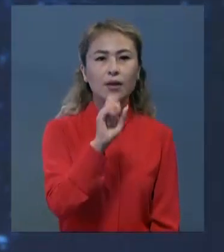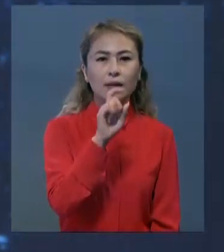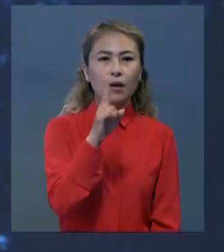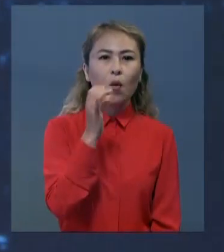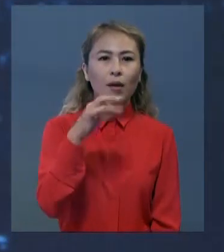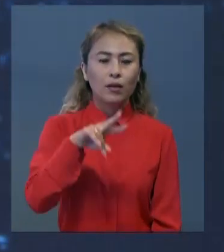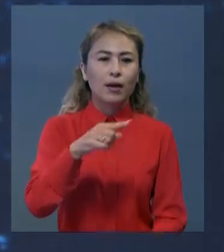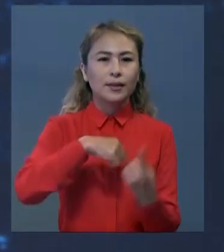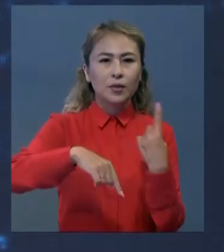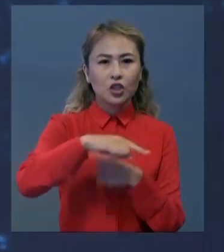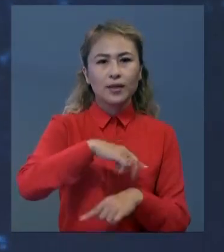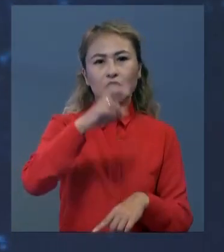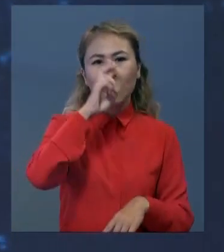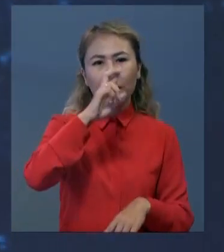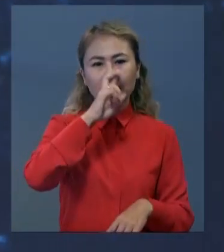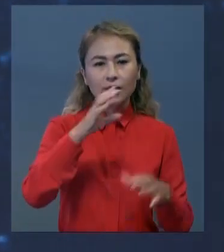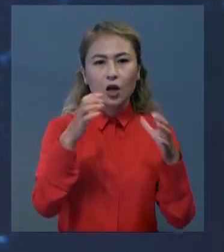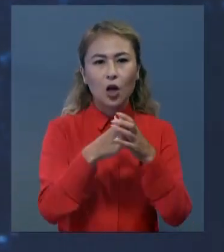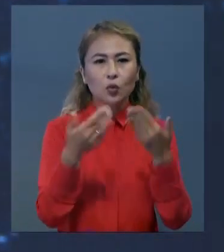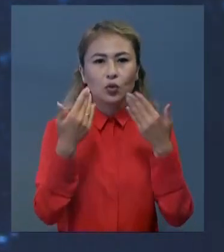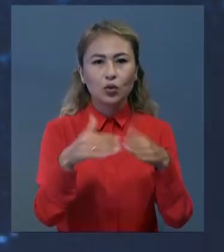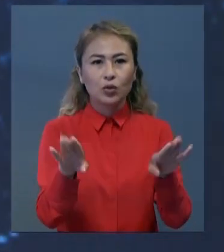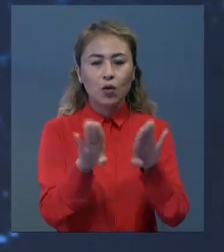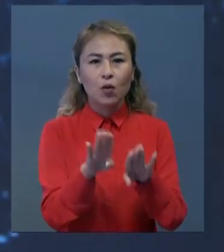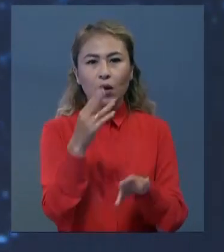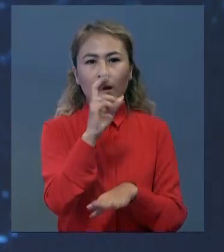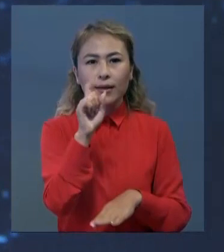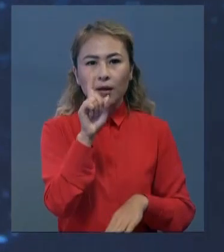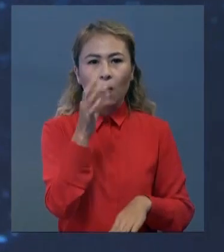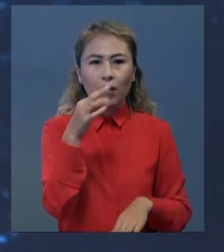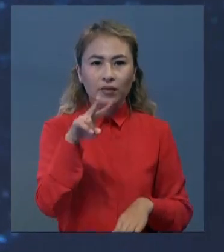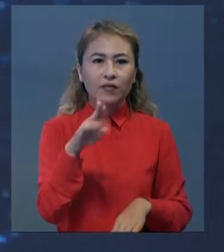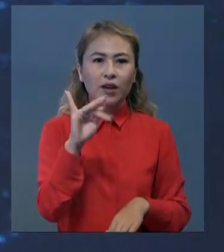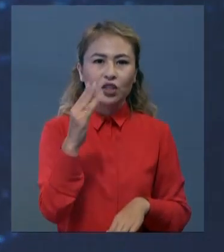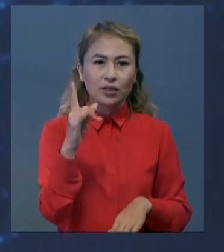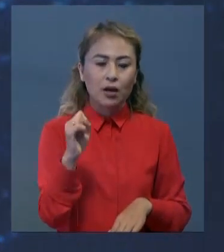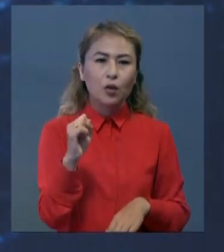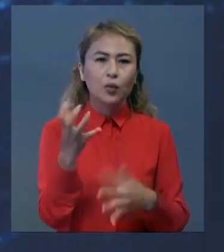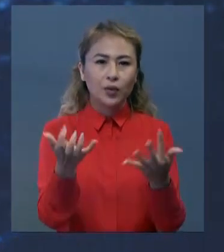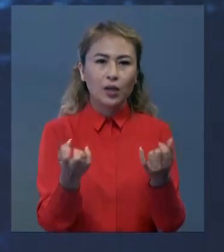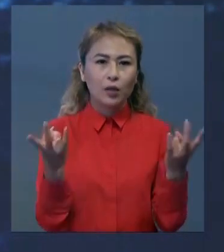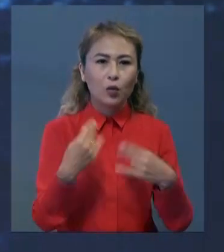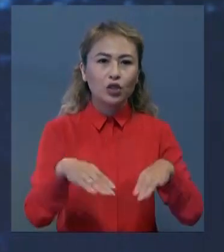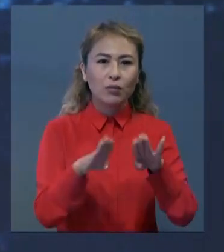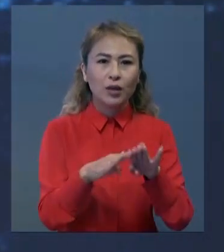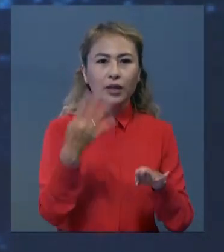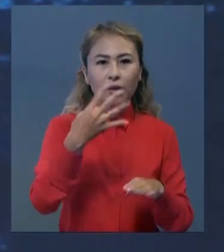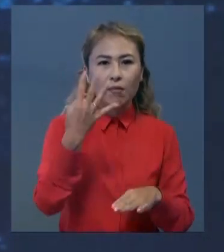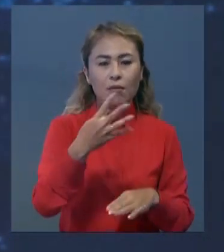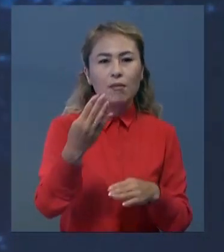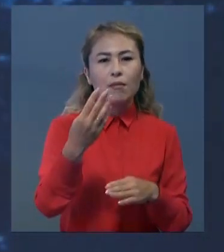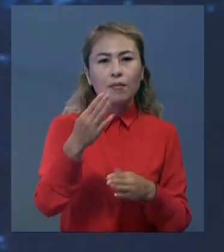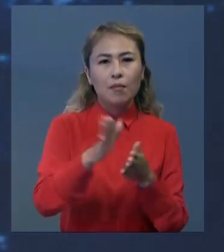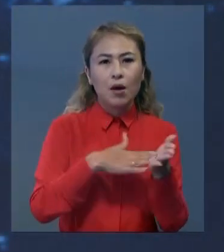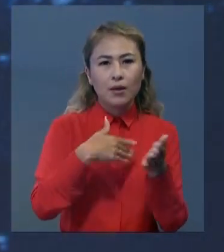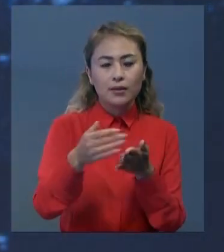Қазақ ойыл кәсіпкерлерге жанар жағар май станциясын ашуды ұсынат ол үшін Қазақ ойылдан франшиза алу керек. Ел бойынша шамамен 40 май